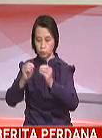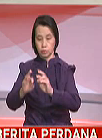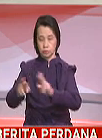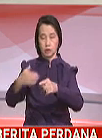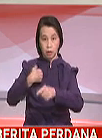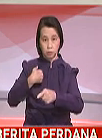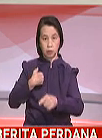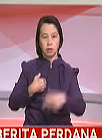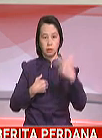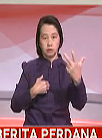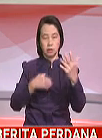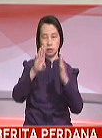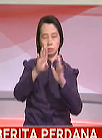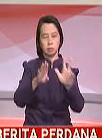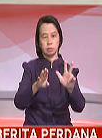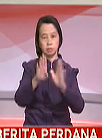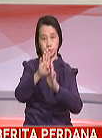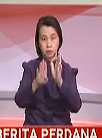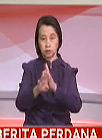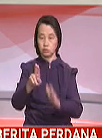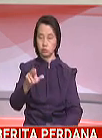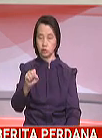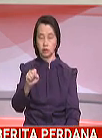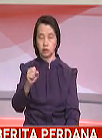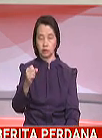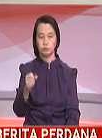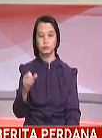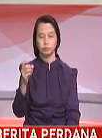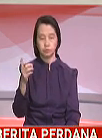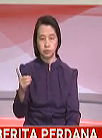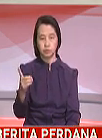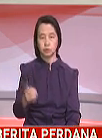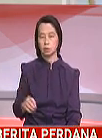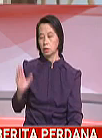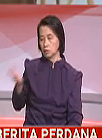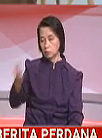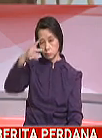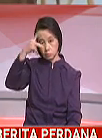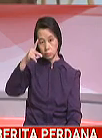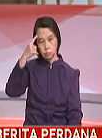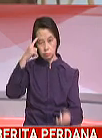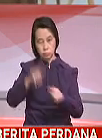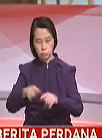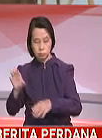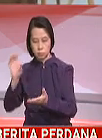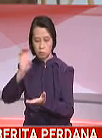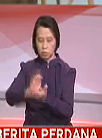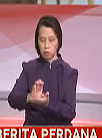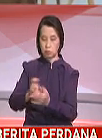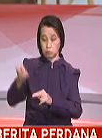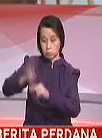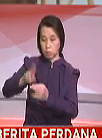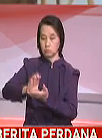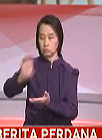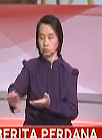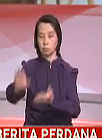iaitu hampir $3 bilion. Sheikh Mohammed turut komited untuk meningkatkan pelaburan negaranya ke Malaysia. Menurut